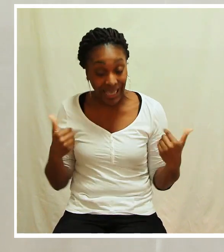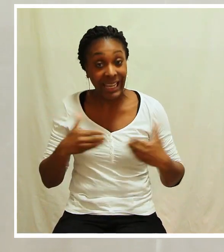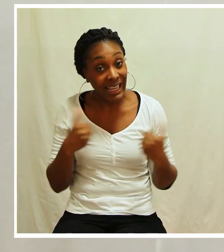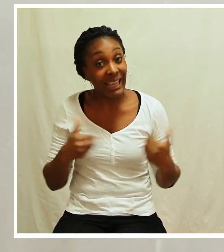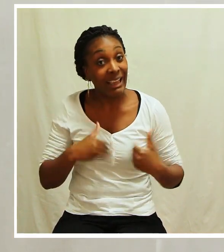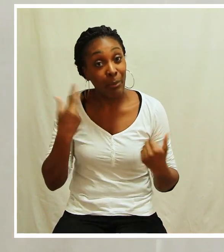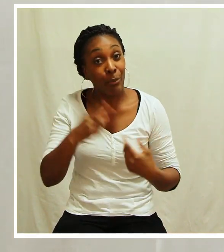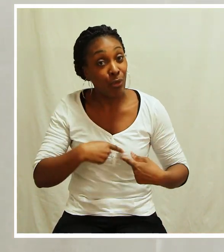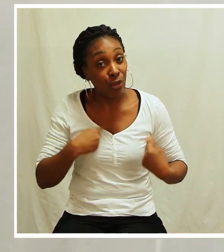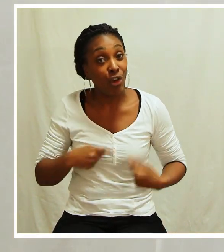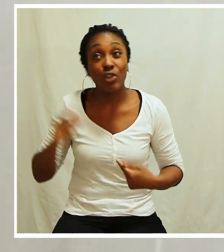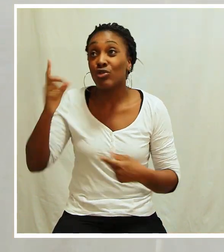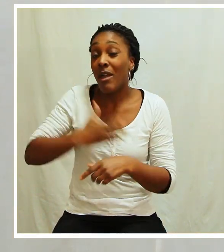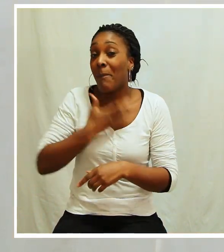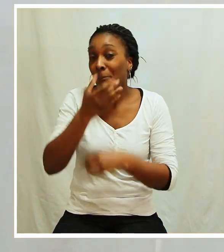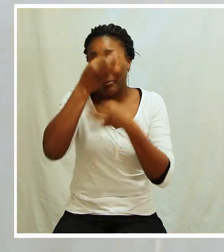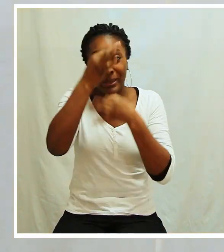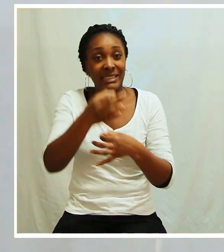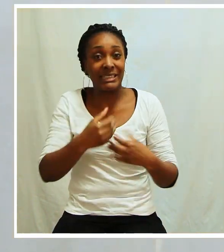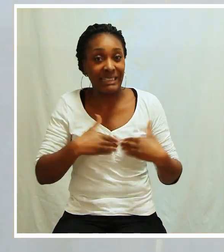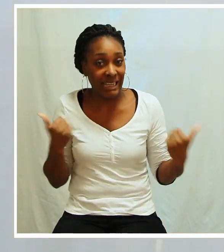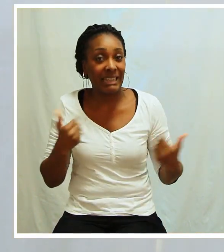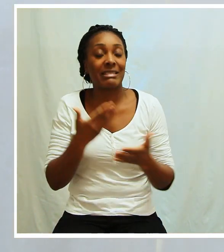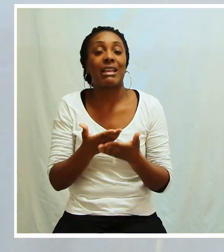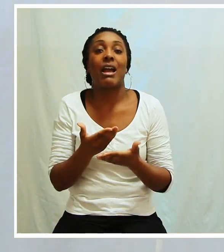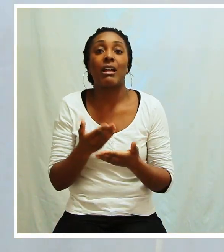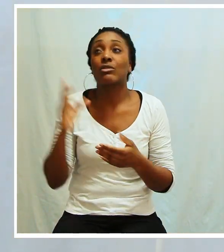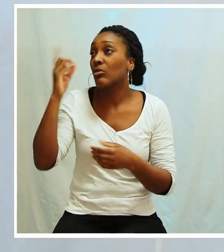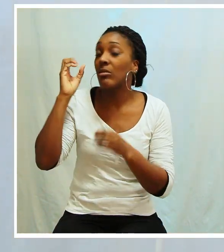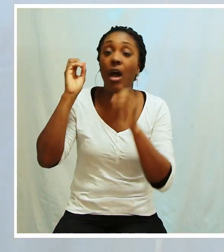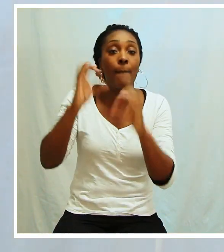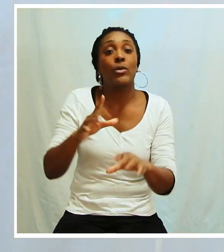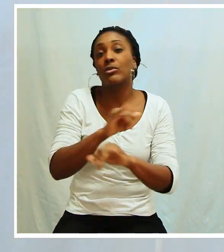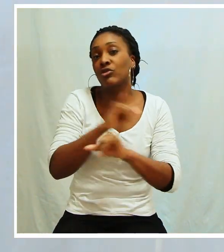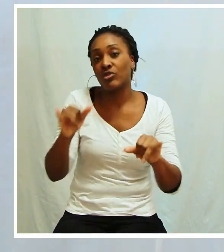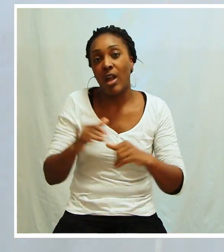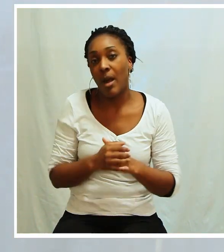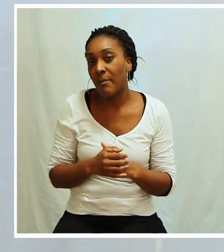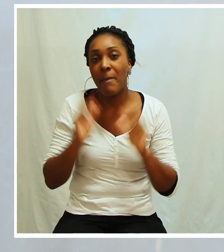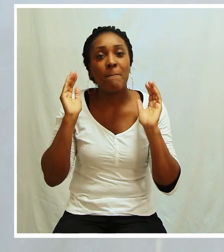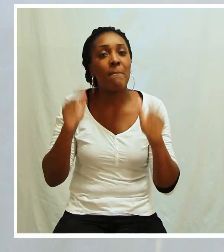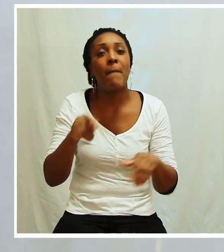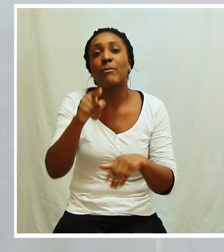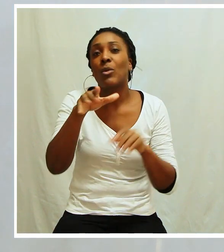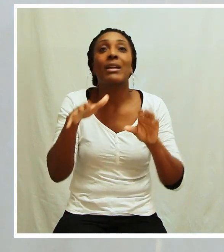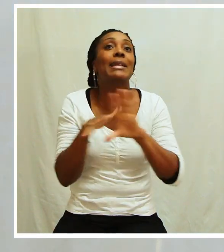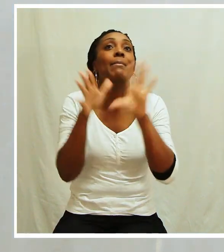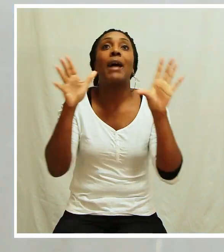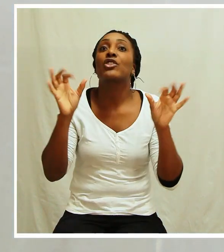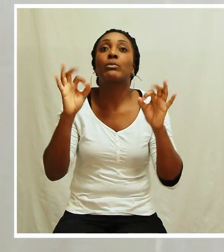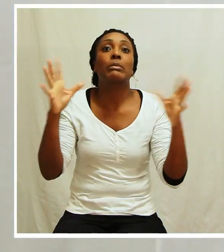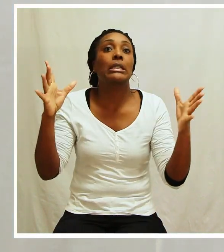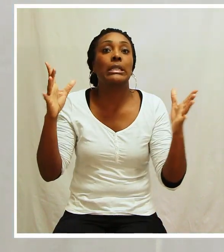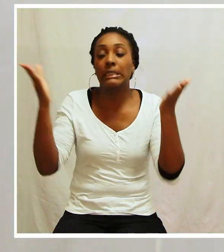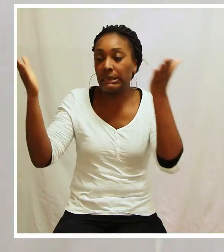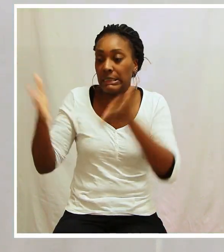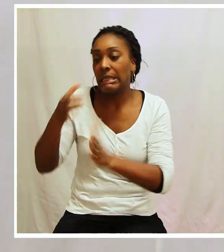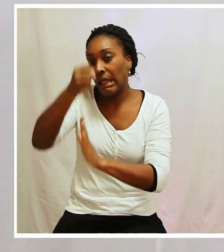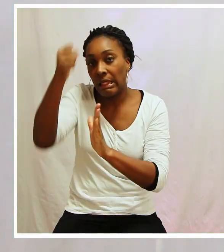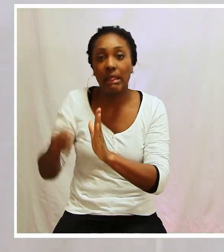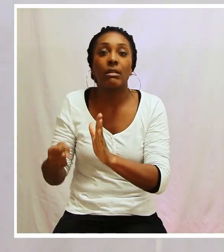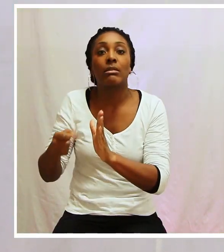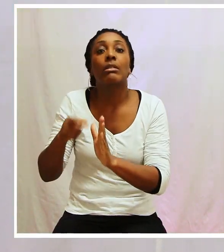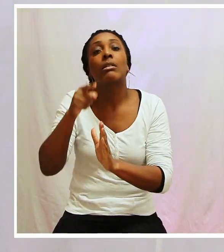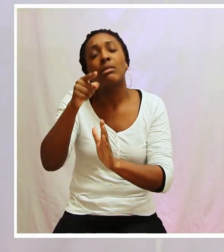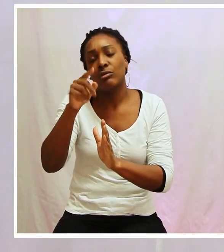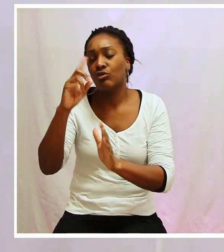fait un travail de précision. Et lui ne t'a pas abandonné. Si toi, tu peux être au fond d'une citerne, Dieu a ses yeux sur toi. La Bible